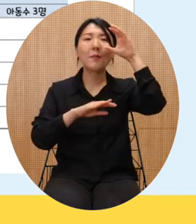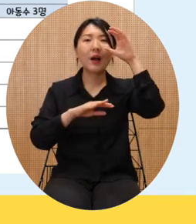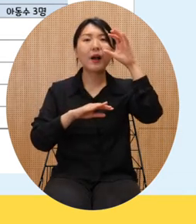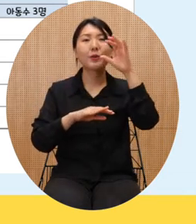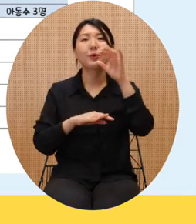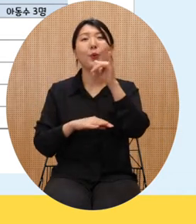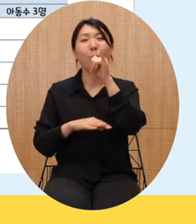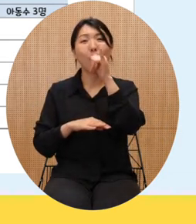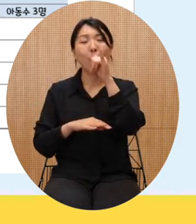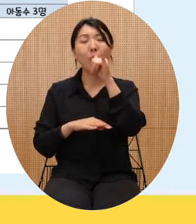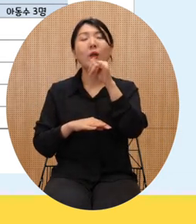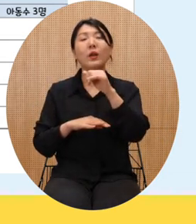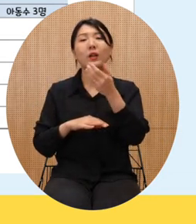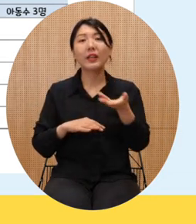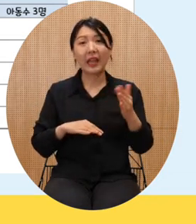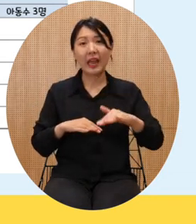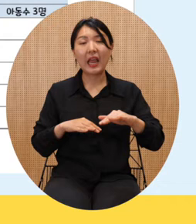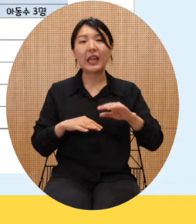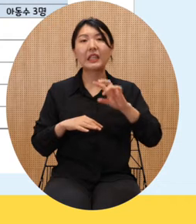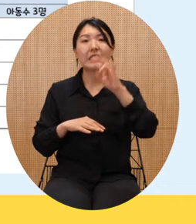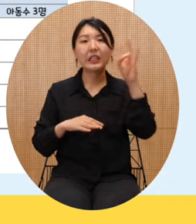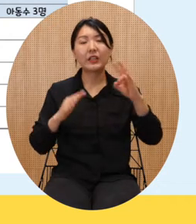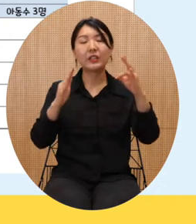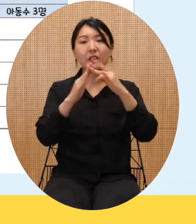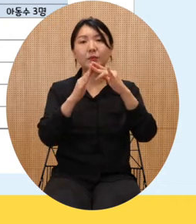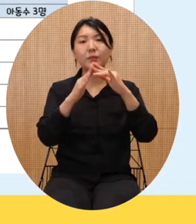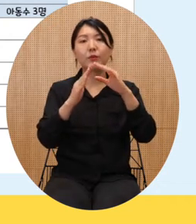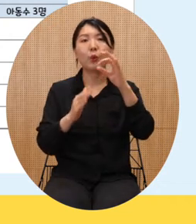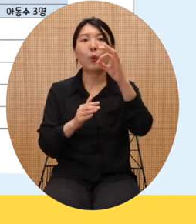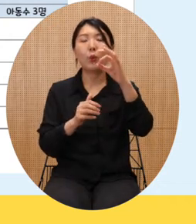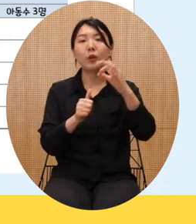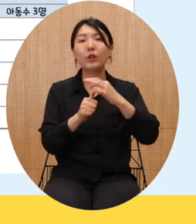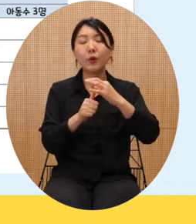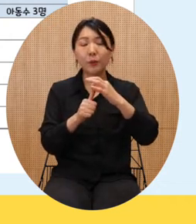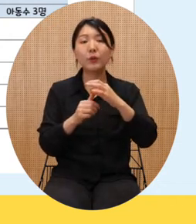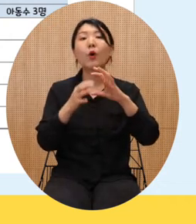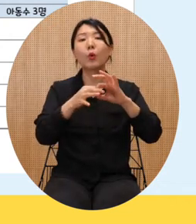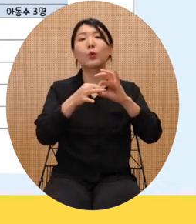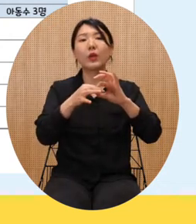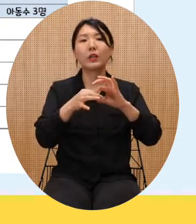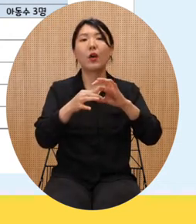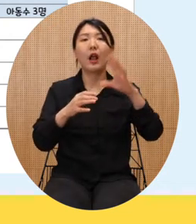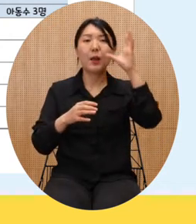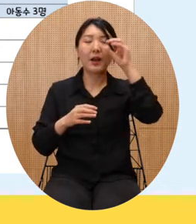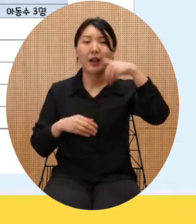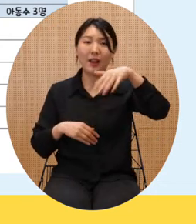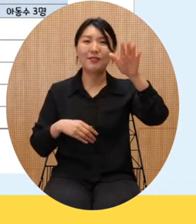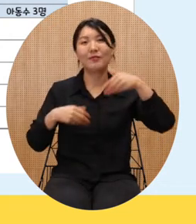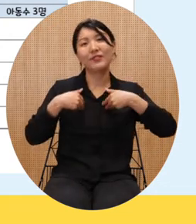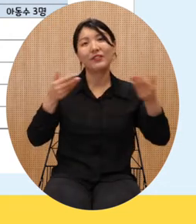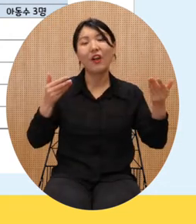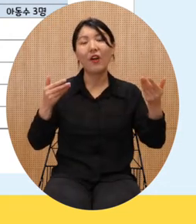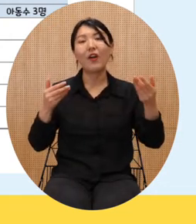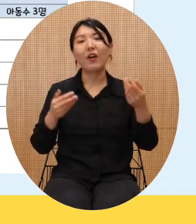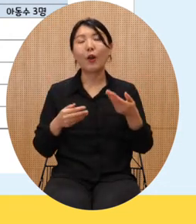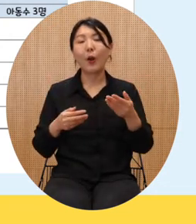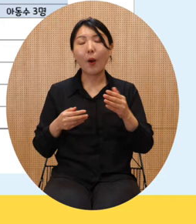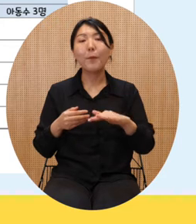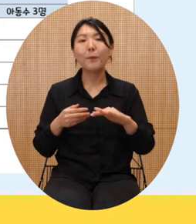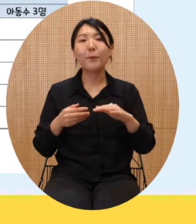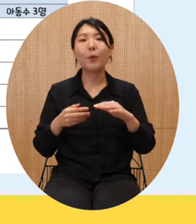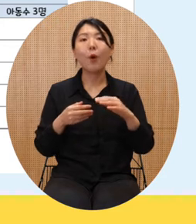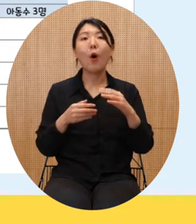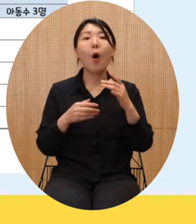또 나가서 야간 아르바이트 해야 됐던 걸 시흥형 주거비를 통해서 그 아르바이트 안 하셔도 되는 거예요. 그러면